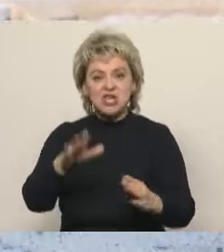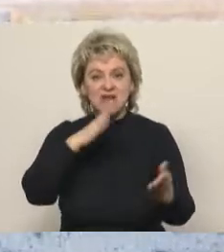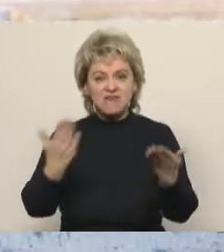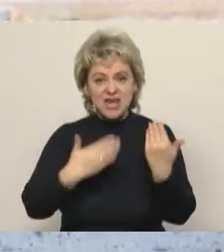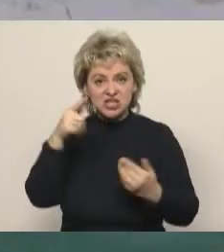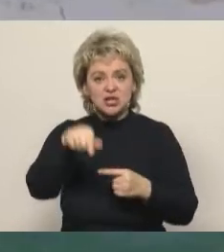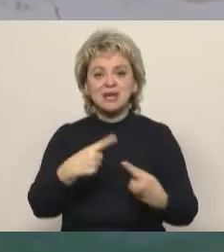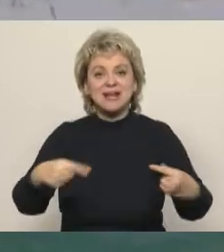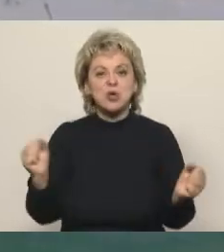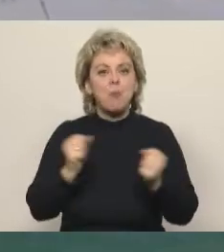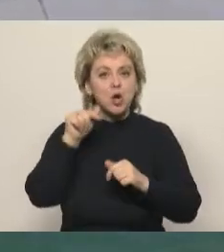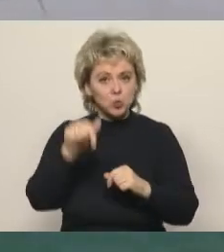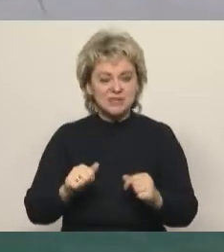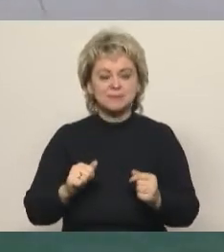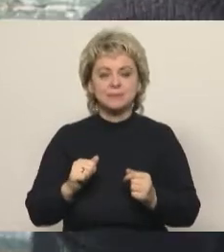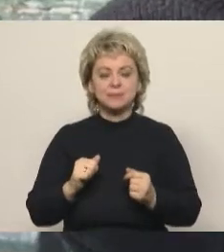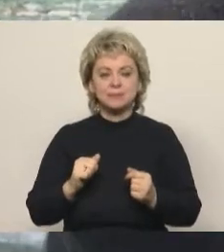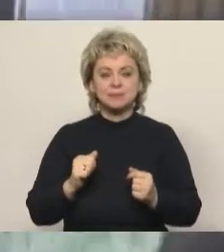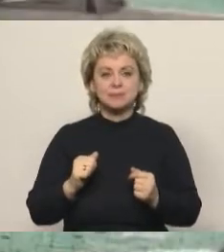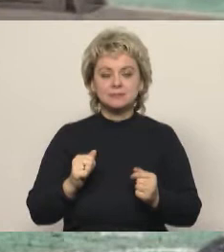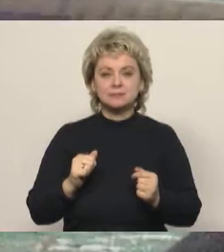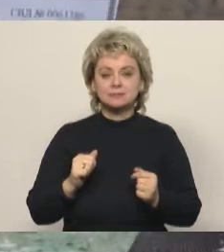ветер и мороз.